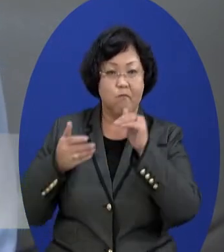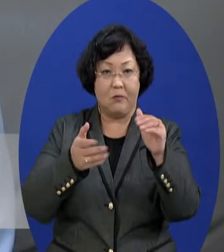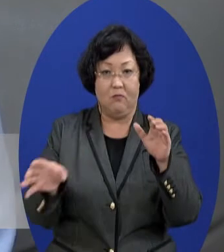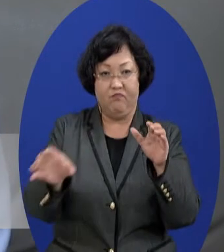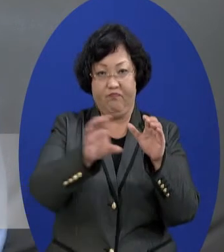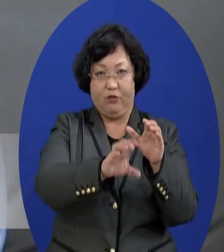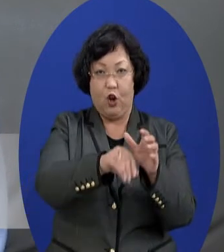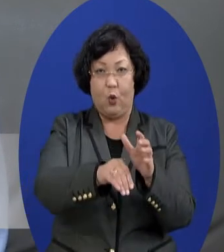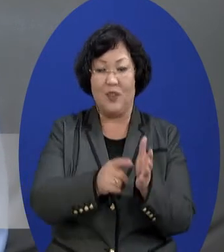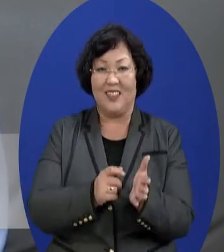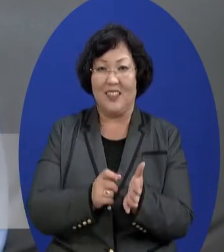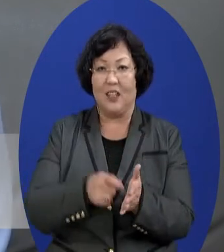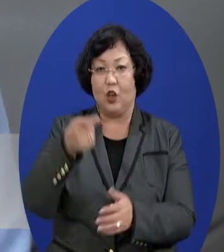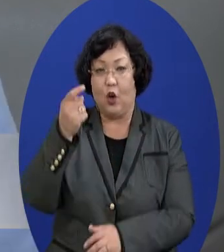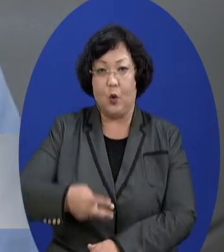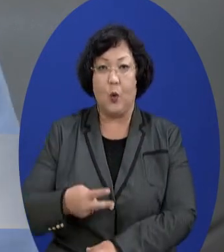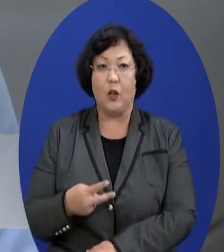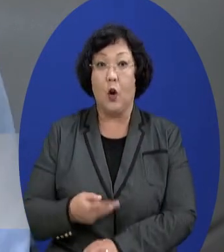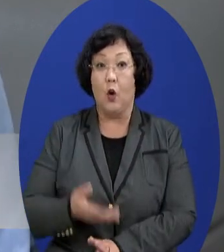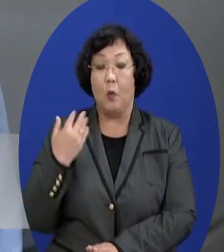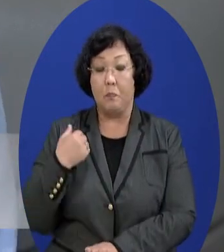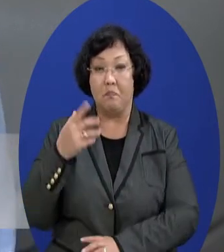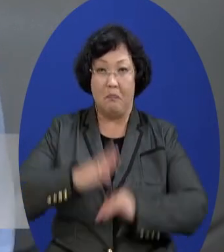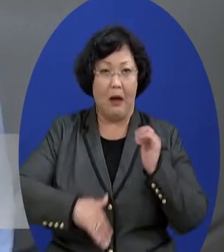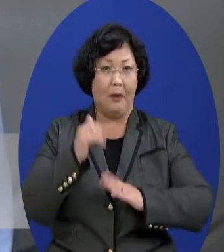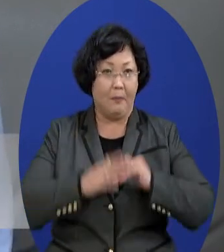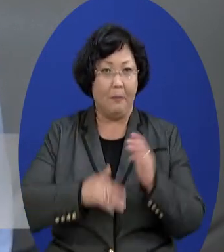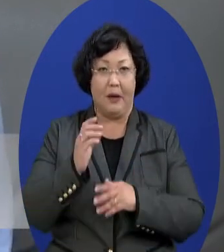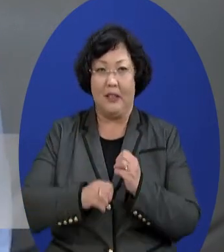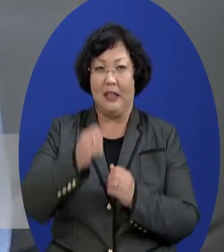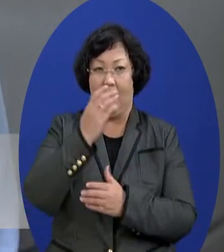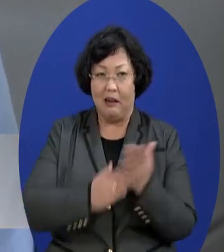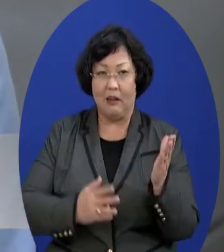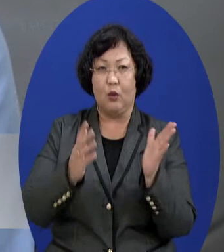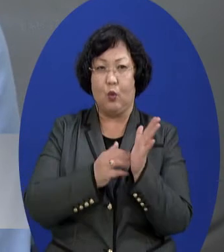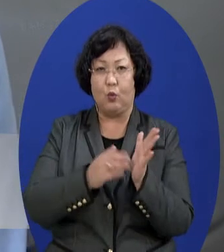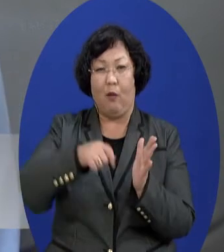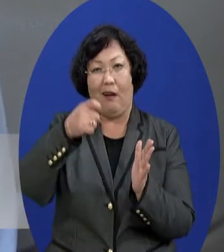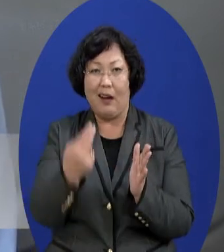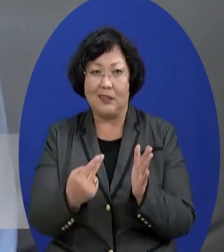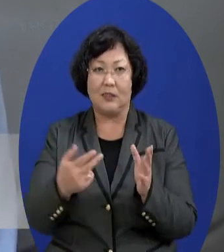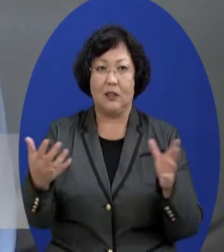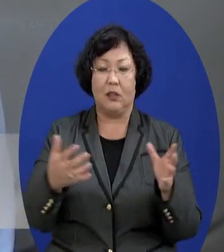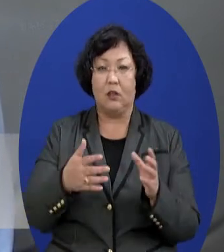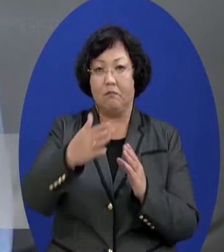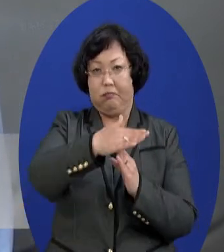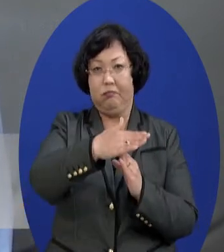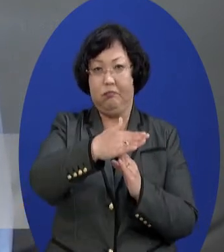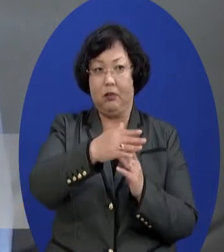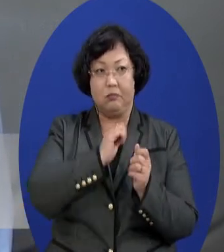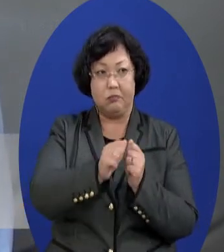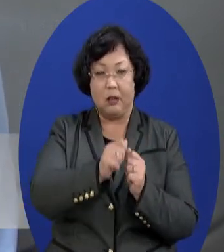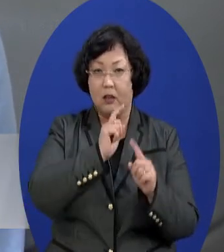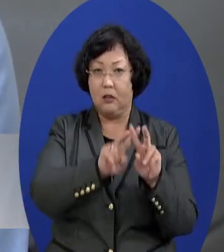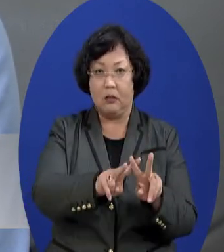нь. Хоёрт нь бол мэдээж тэр өмнө баахан байшин барилгаараа дутуу оргисан юм даа тэр бол тодорхой хэмжээнд зарцсах байх. Өнөөдөр хамгийн гол